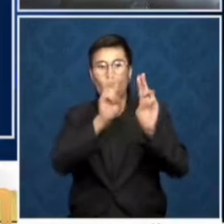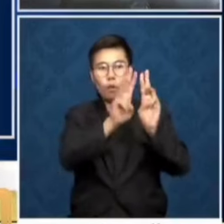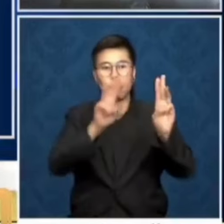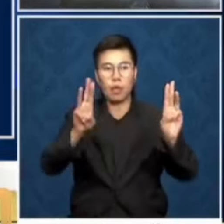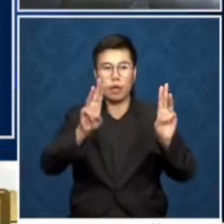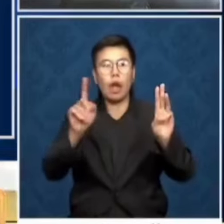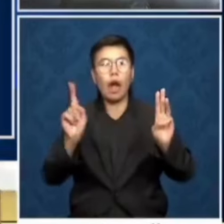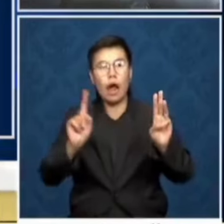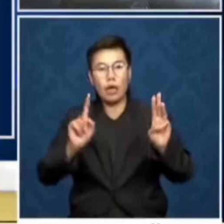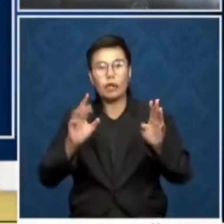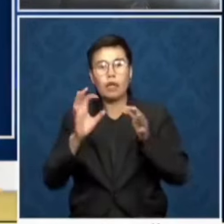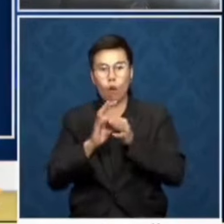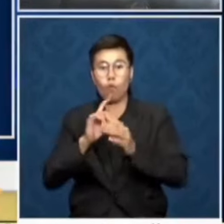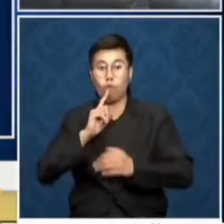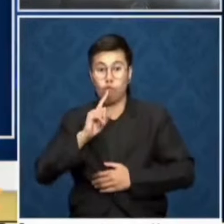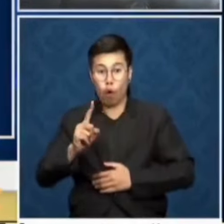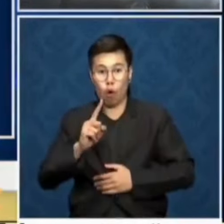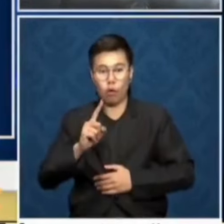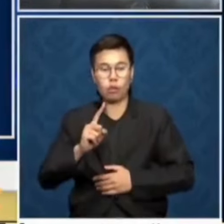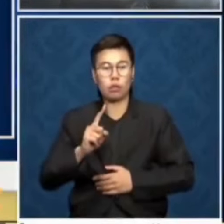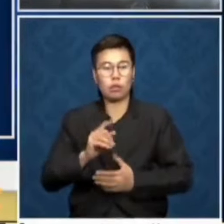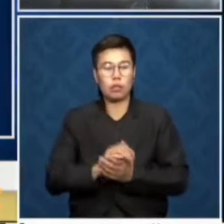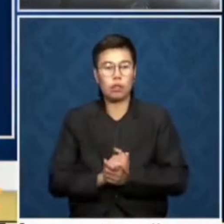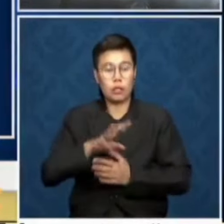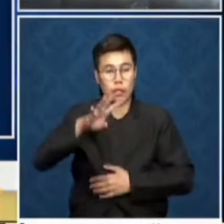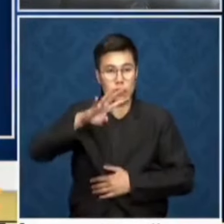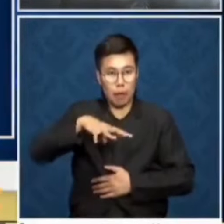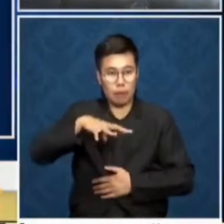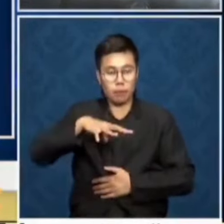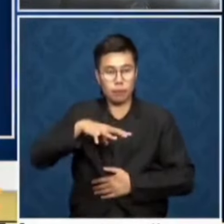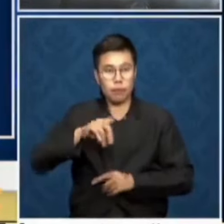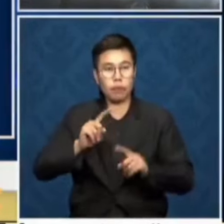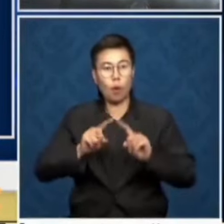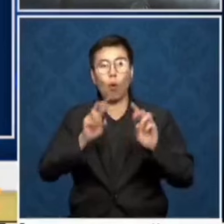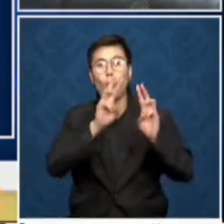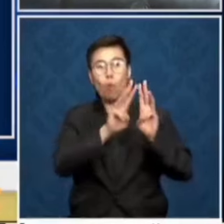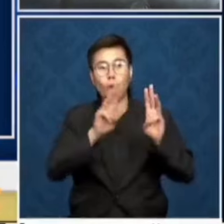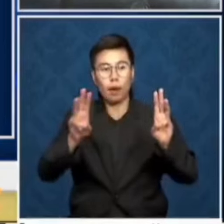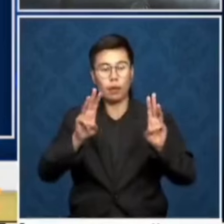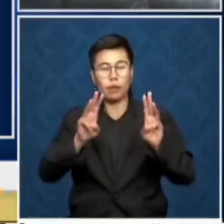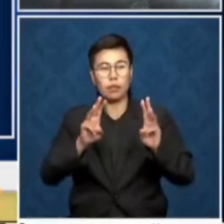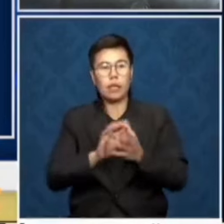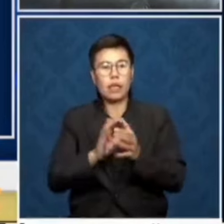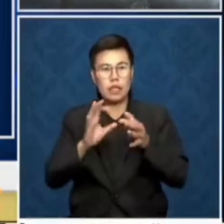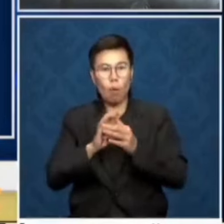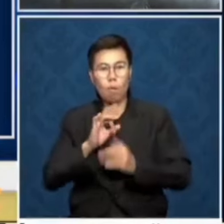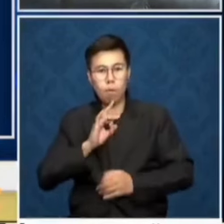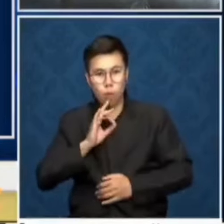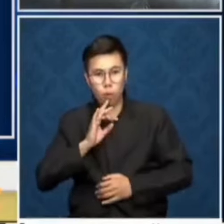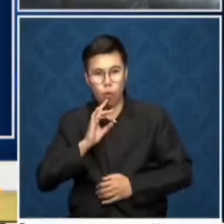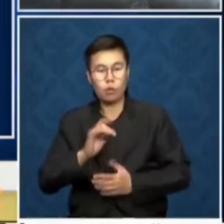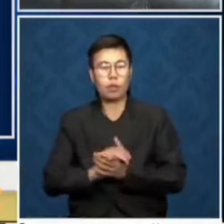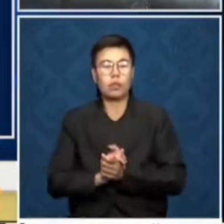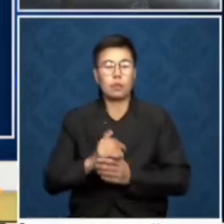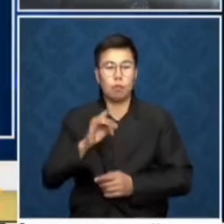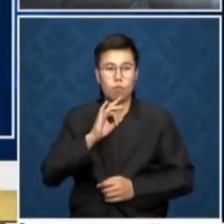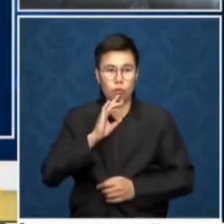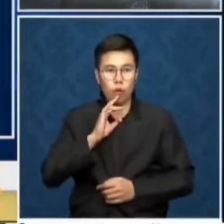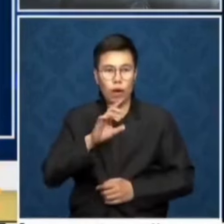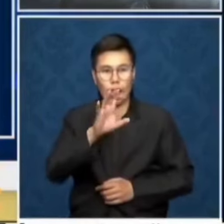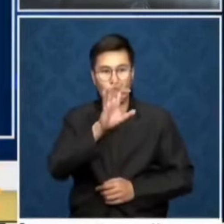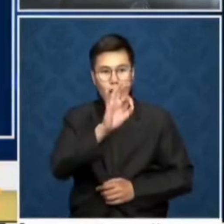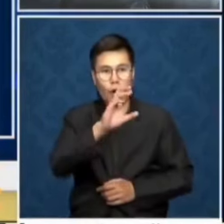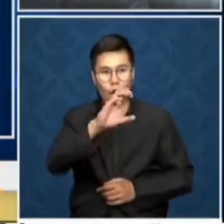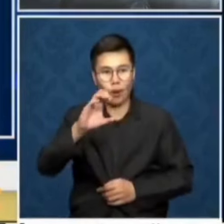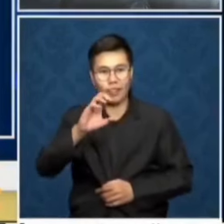ค่ะ 4,000 50กว่าเปอร์เซ็นต์หมิ่นนะคะโดยที่เว็บไซต์นะคะที่เกี่ยวกับลามกอนาจารเนี่ยประมาณแค่900กว่า URL นะคะ